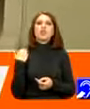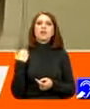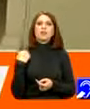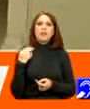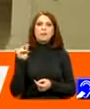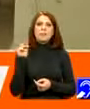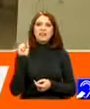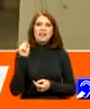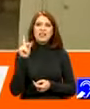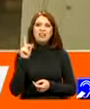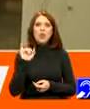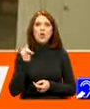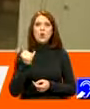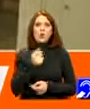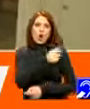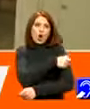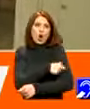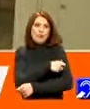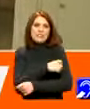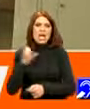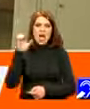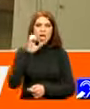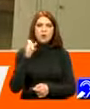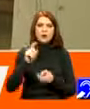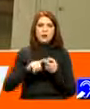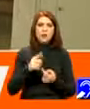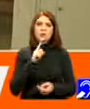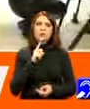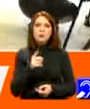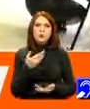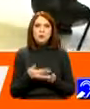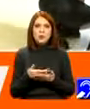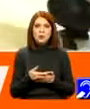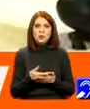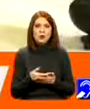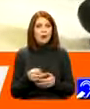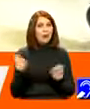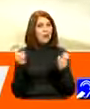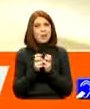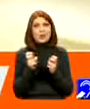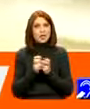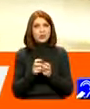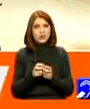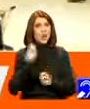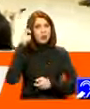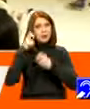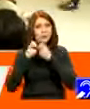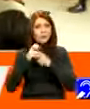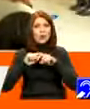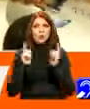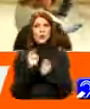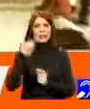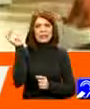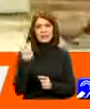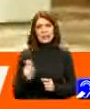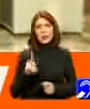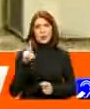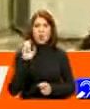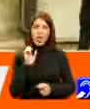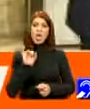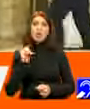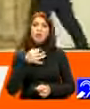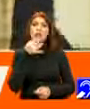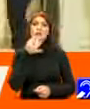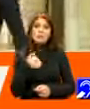social democrat cu reprezentanții comisiei europene pe această temă pentru că tema energiei îngrijorează toate statele din Uniunea Europeană și